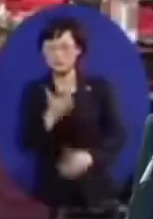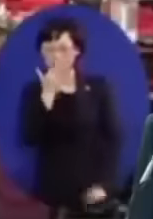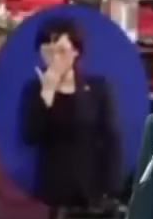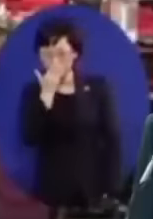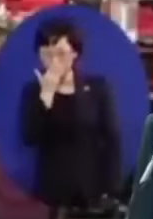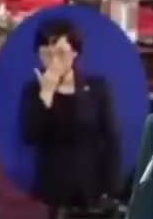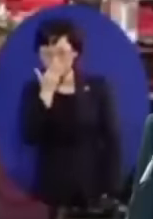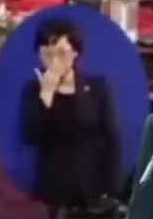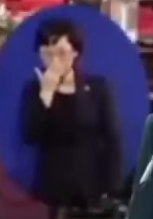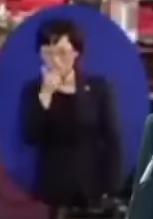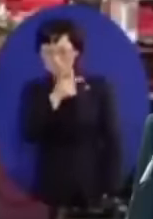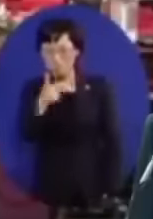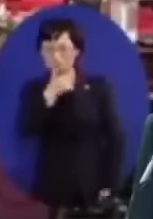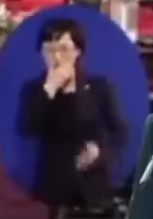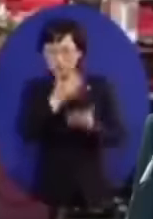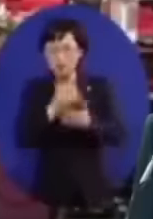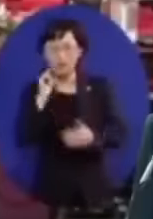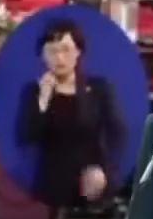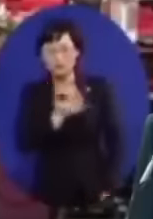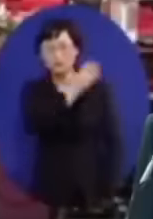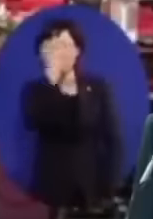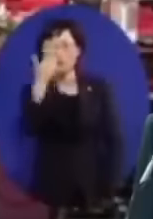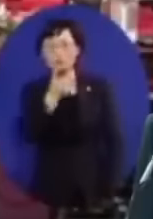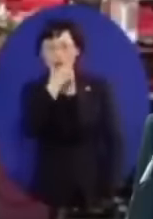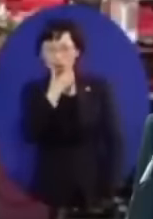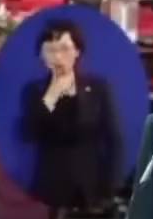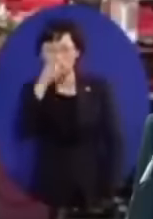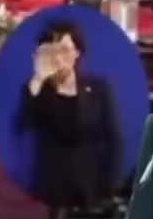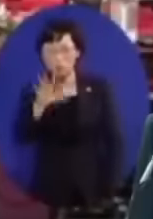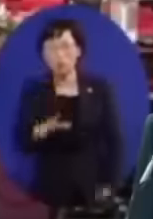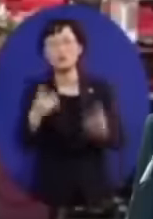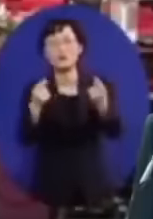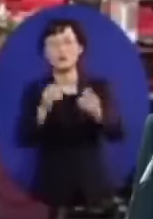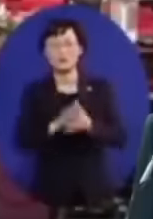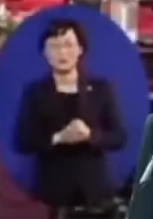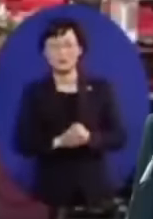겸손해진다는 것 참 귀하고 아름다운 축복인 것입니다.